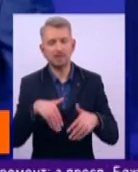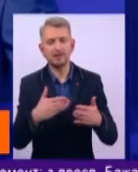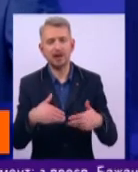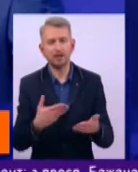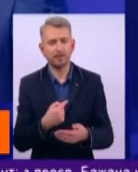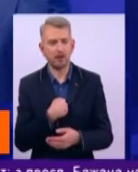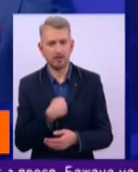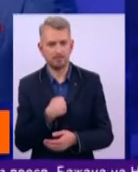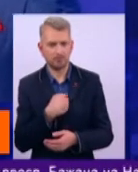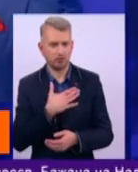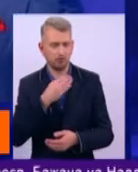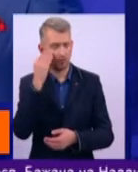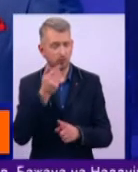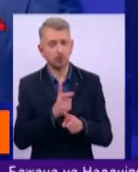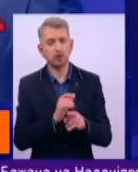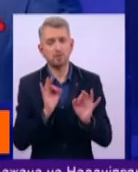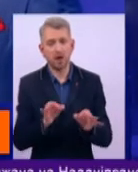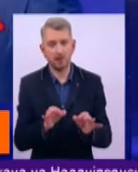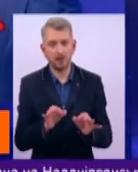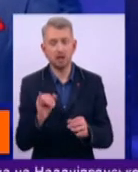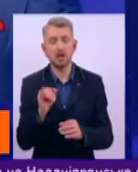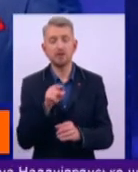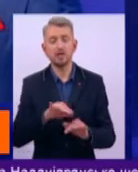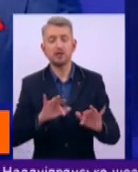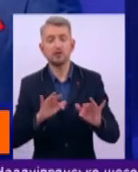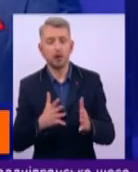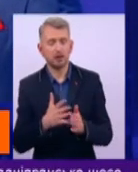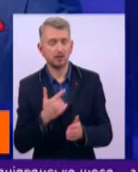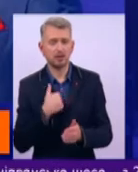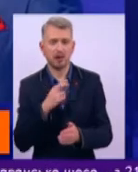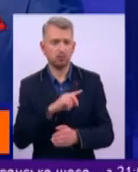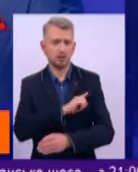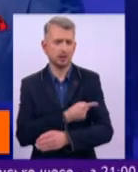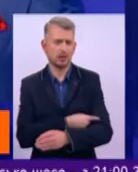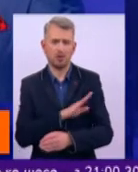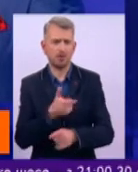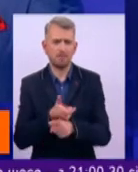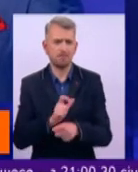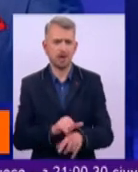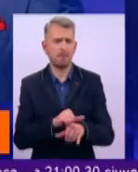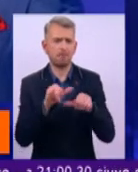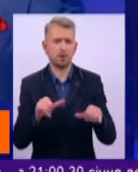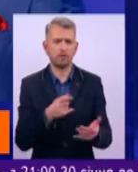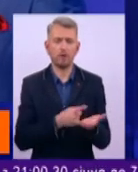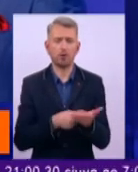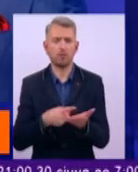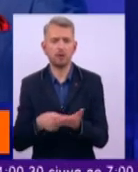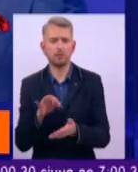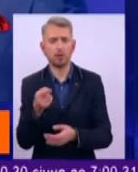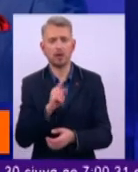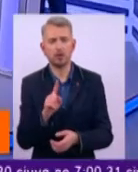вона дуже правильна. І в даній ситуації я б сильно би не перебільшував ті аргументи про те,